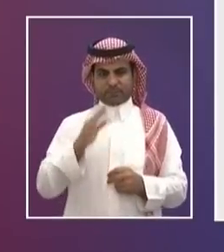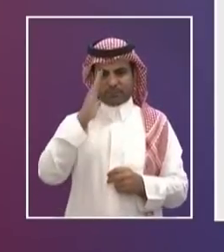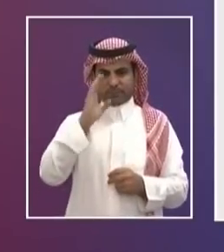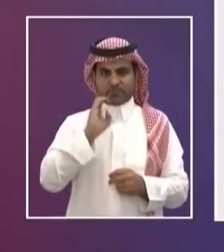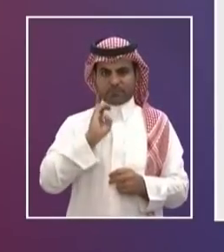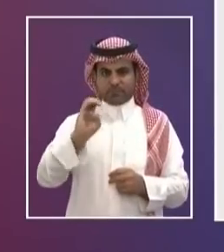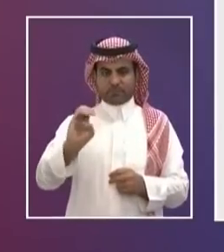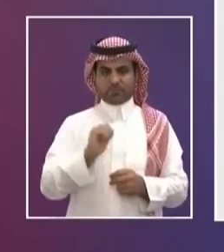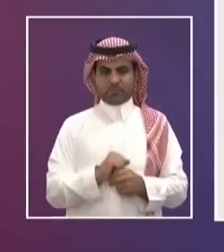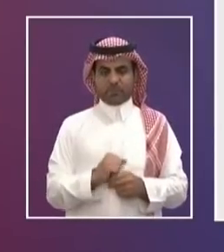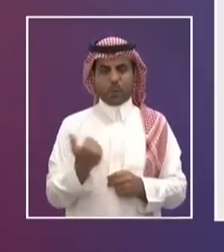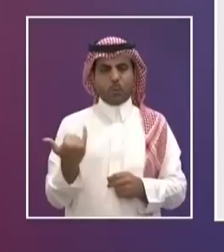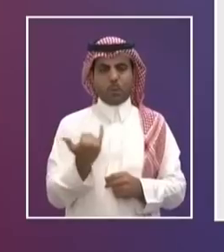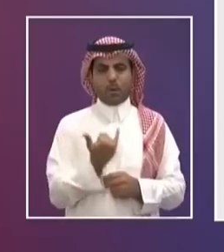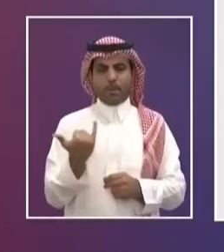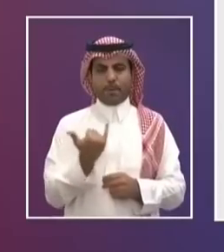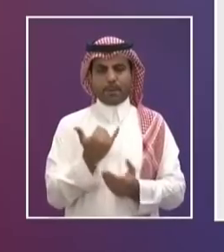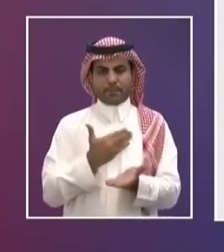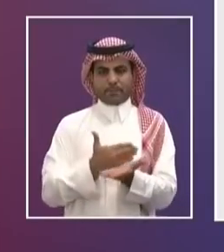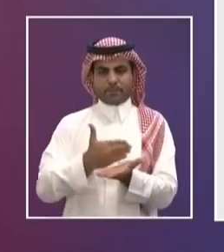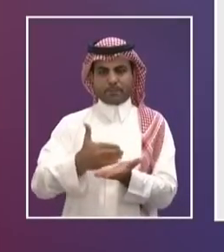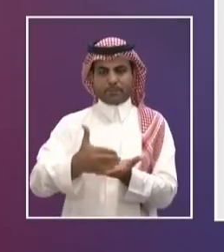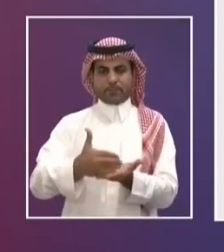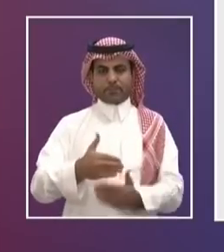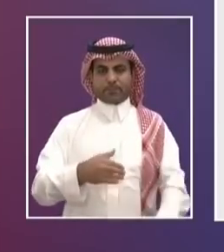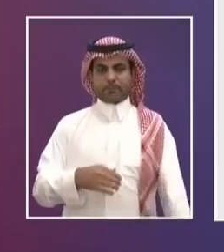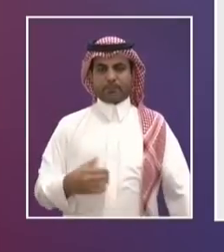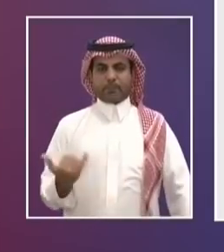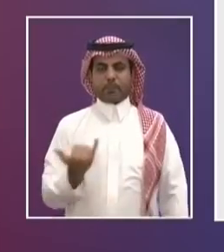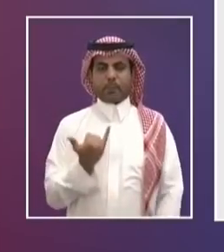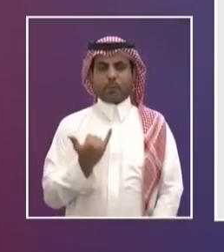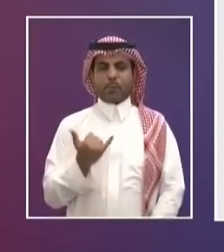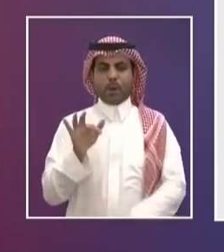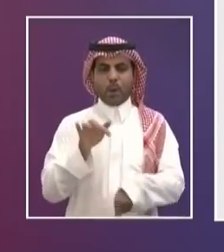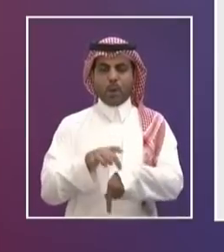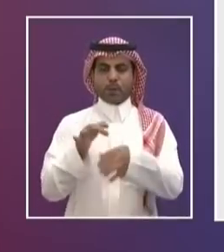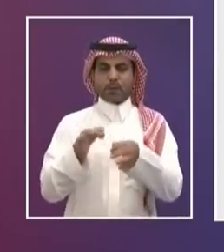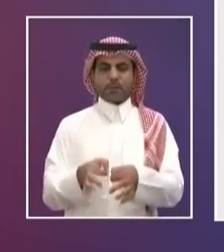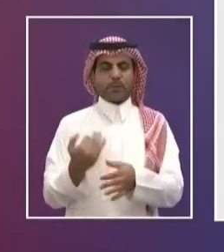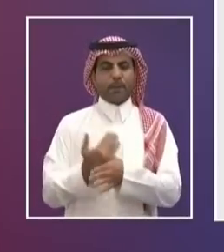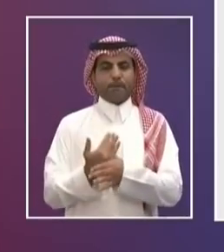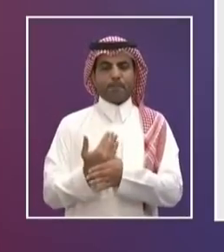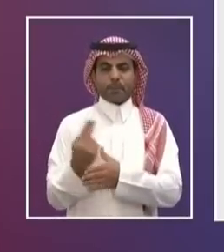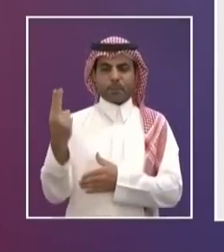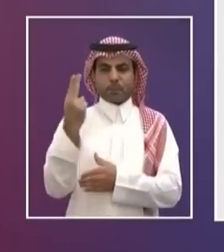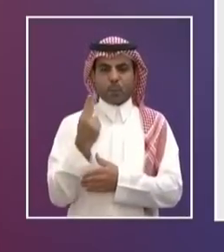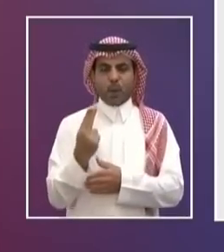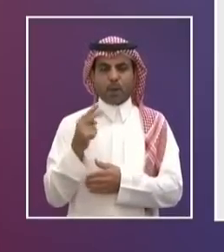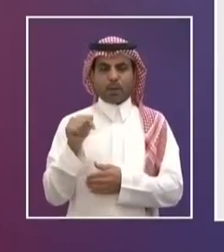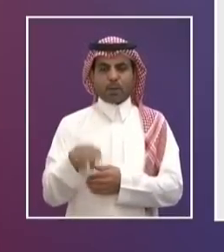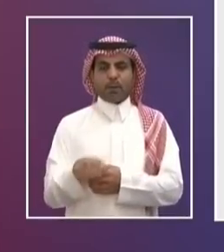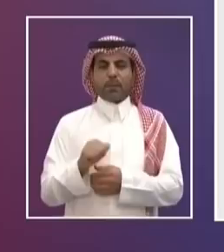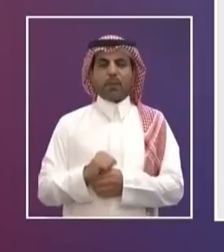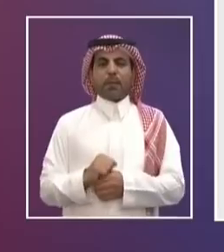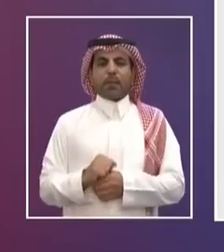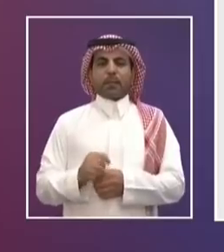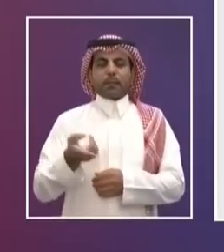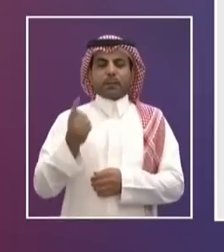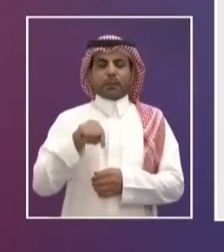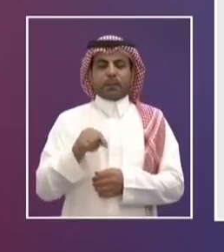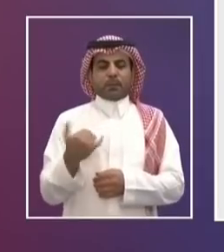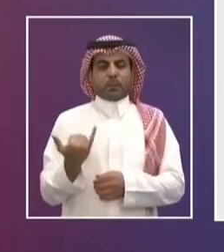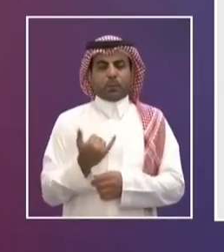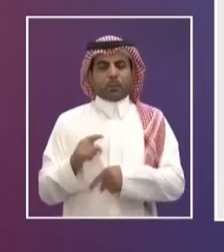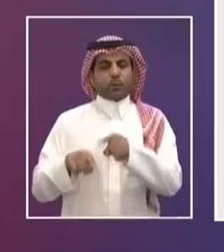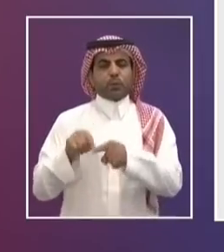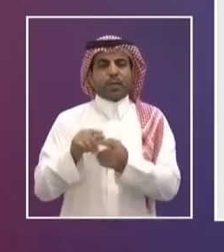أفنان، سؤال في غاية الأهمية، وأعتقد أن هذا الوقت المناسب لطرح هذا السؤال، لأنها ستكون